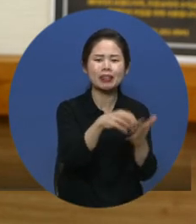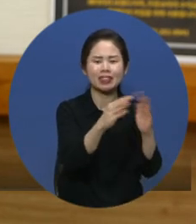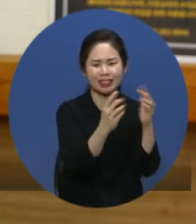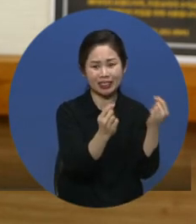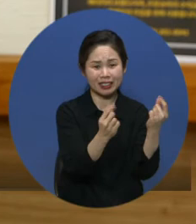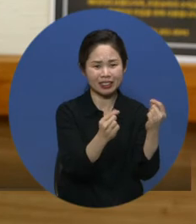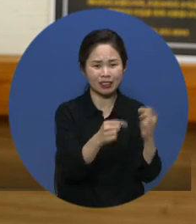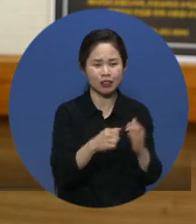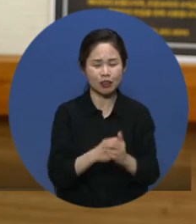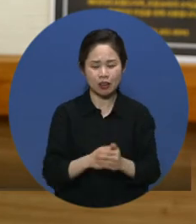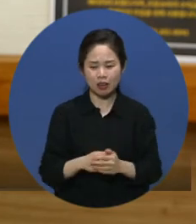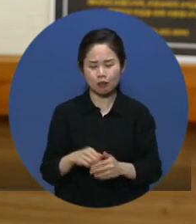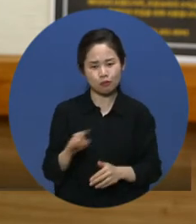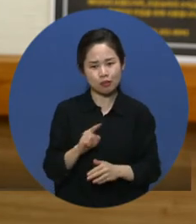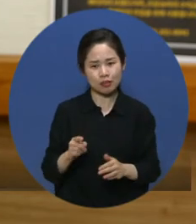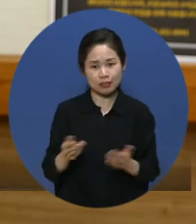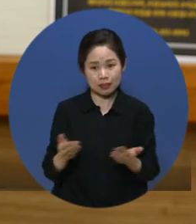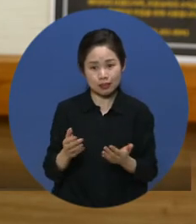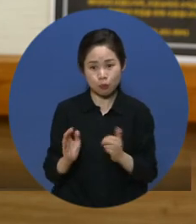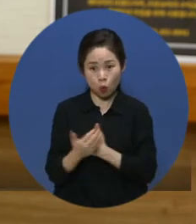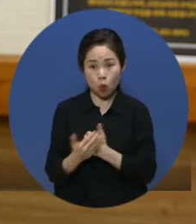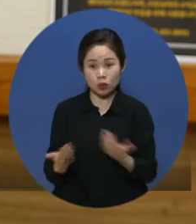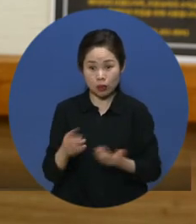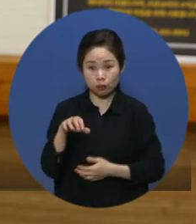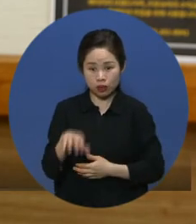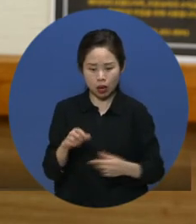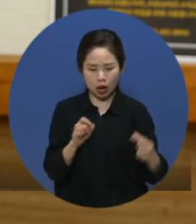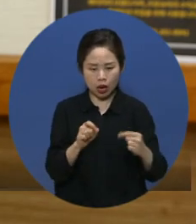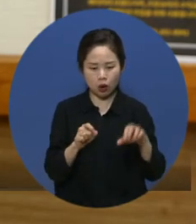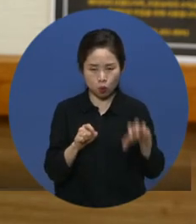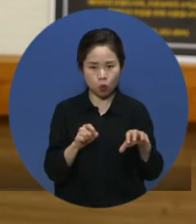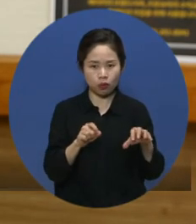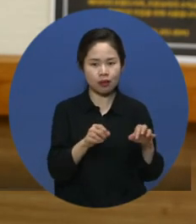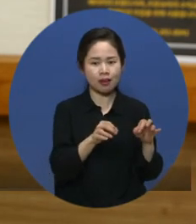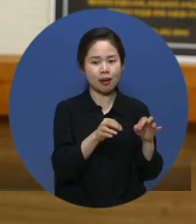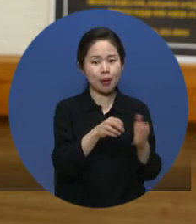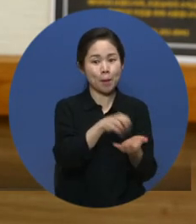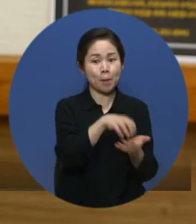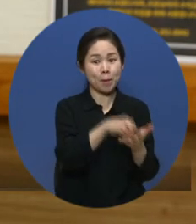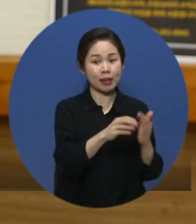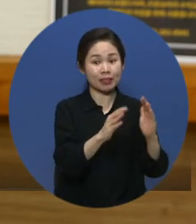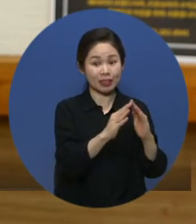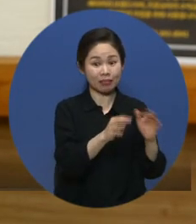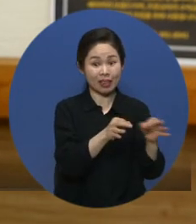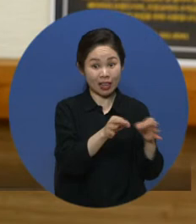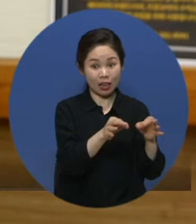해서 그런 직판매장을 운영함으로써 장애인의